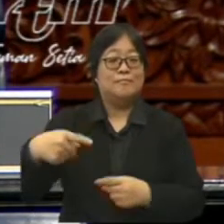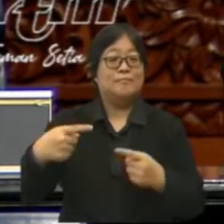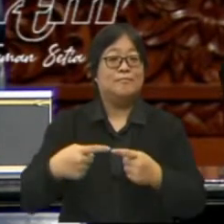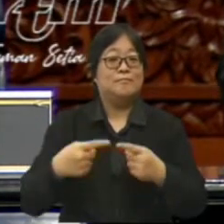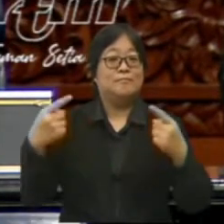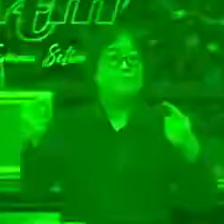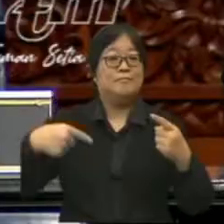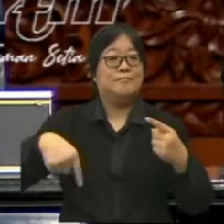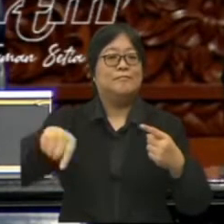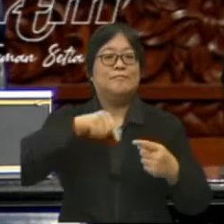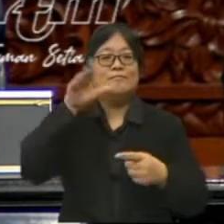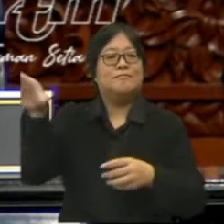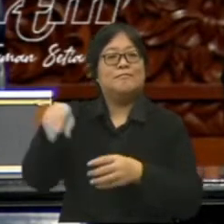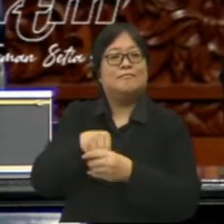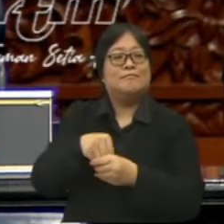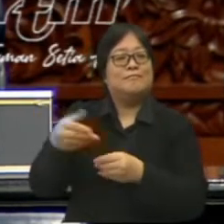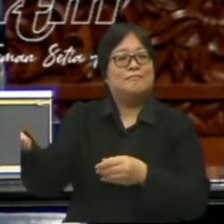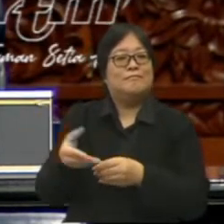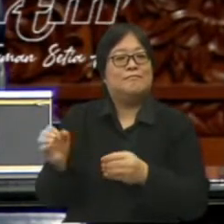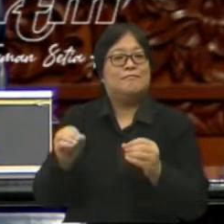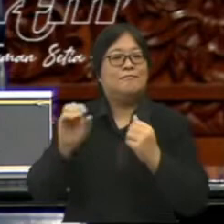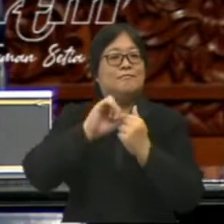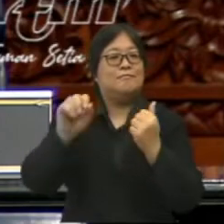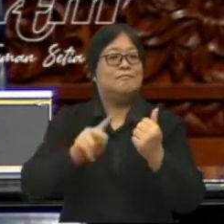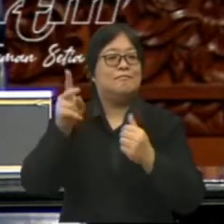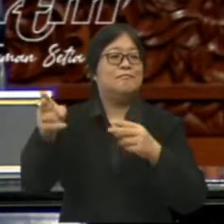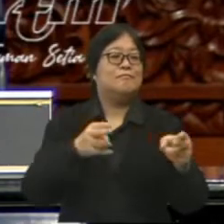tidak dilibatkan dalam pengurusan